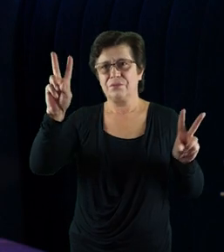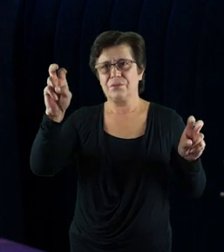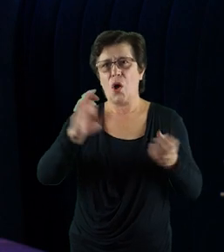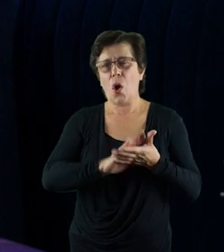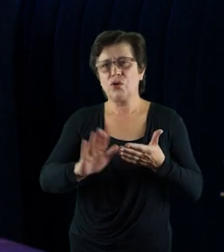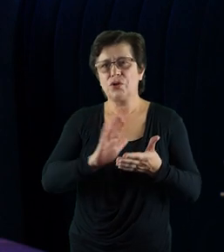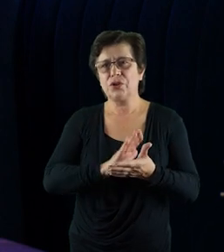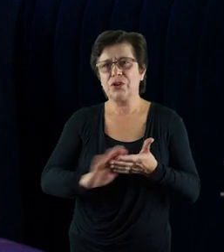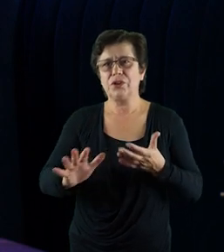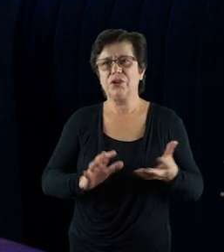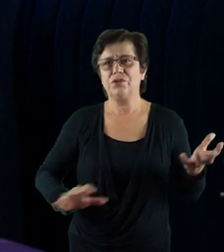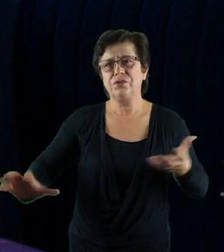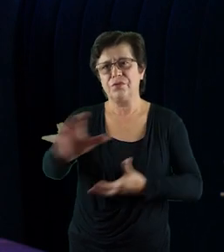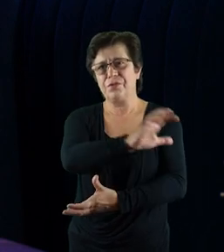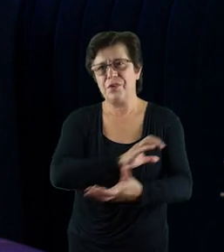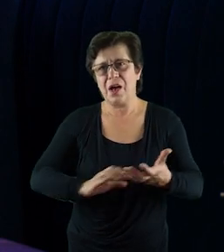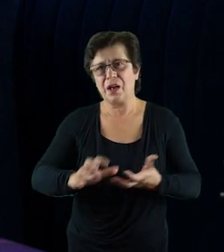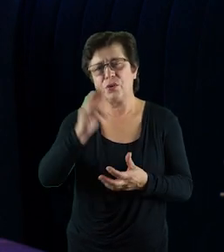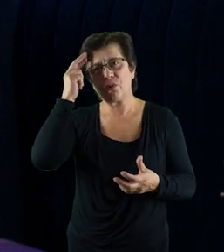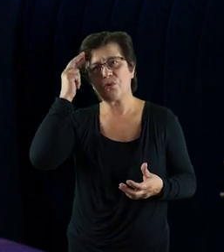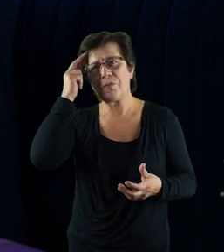Oczywiście świat rozumiany jako